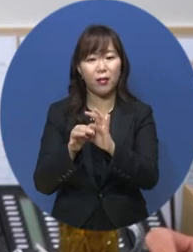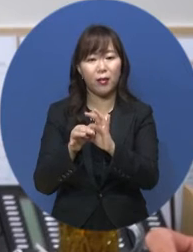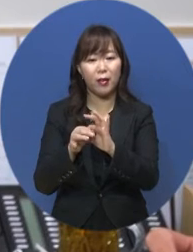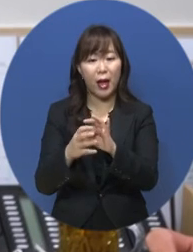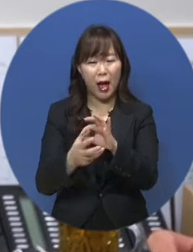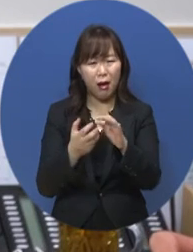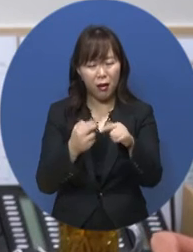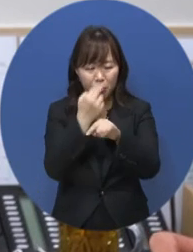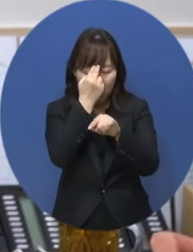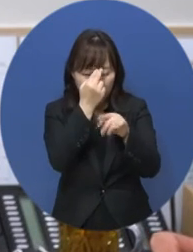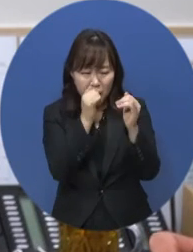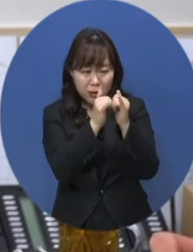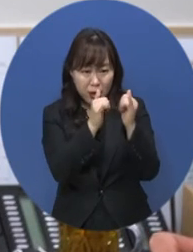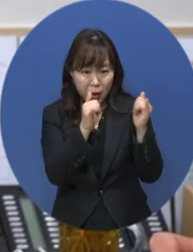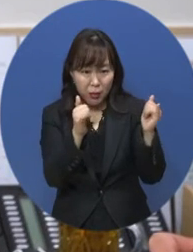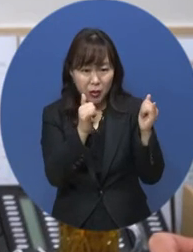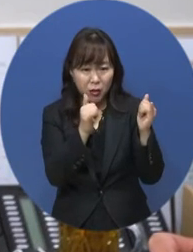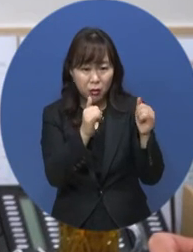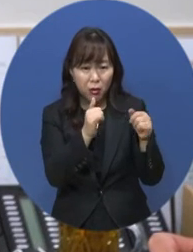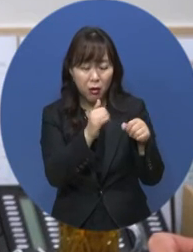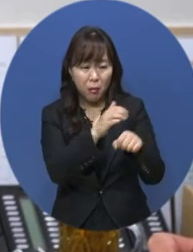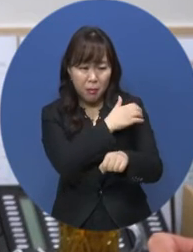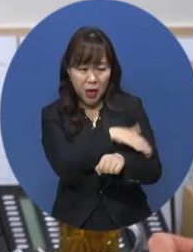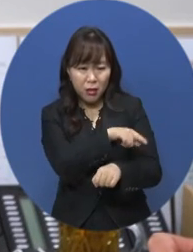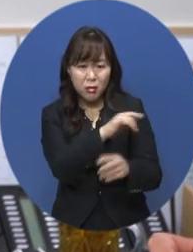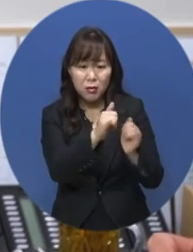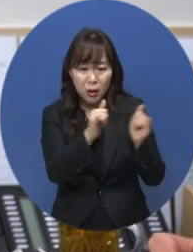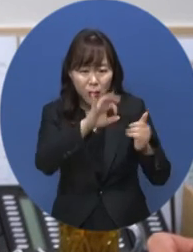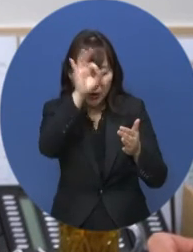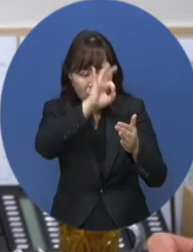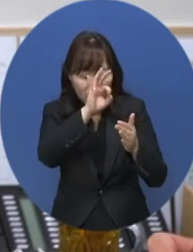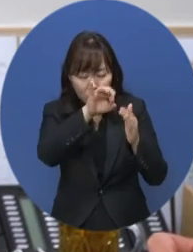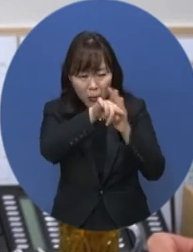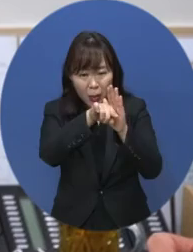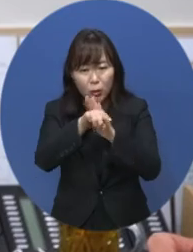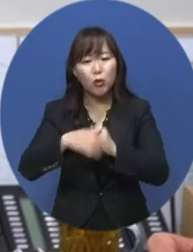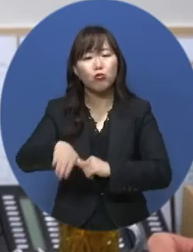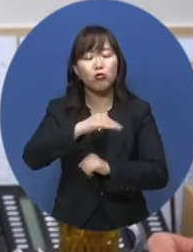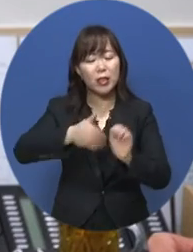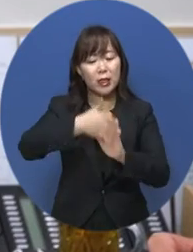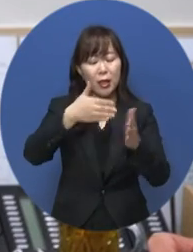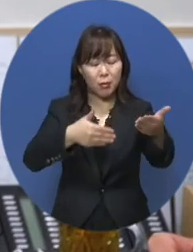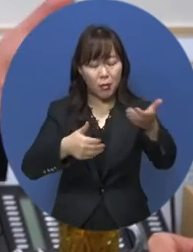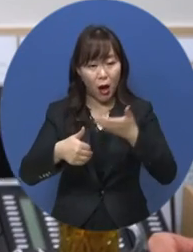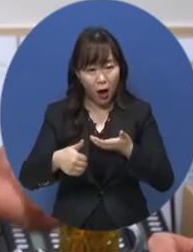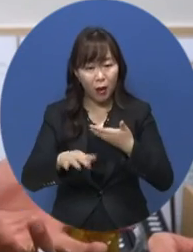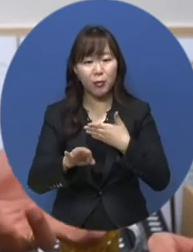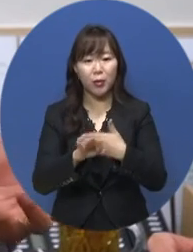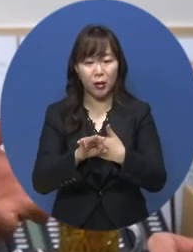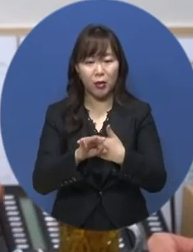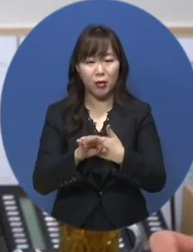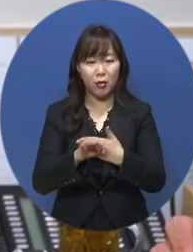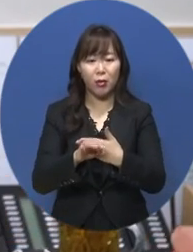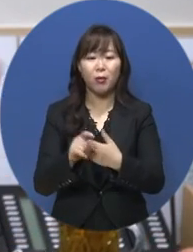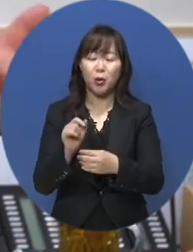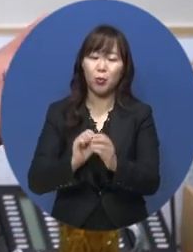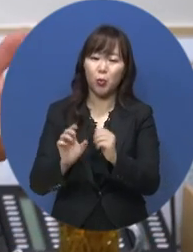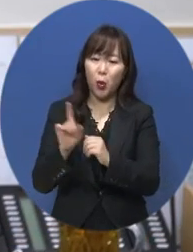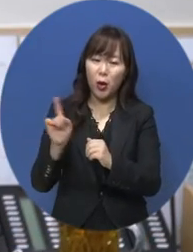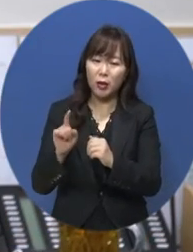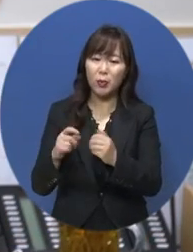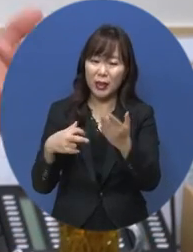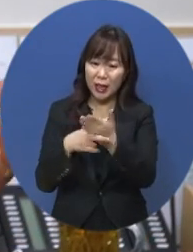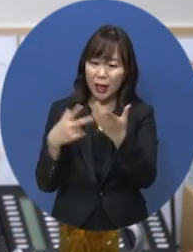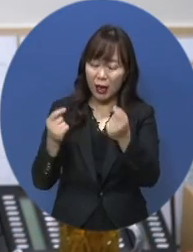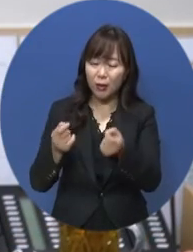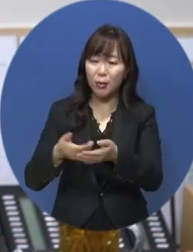아까 사각지대에 놓여 있는, 방치되어 있는 분들을 찾아서 우리 시에다가 전달을 해주면 인센티브도